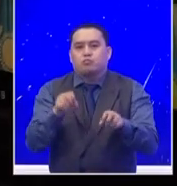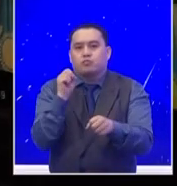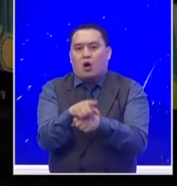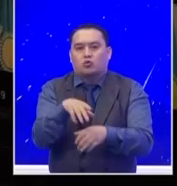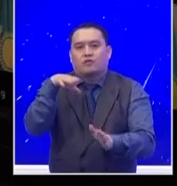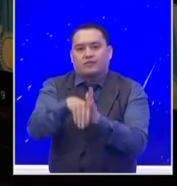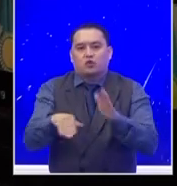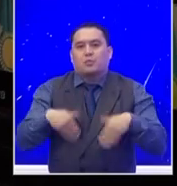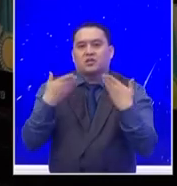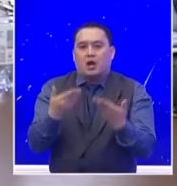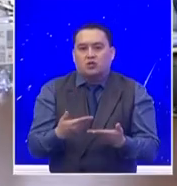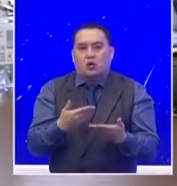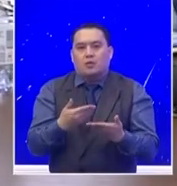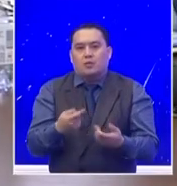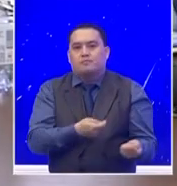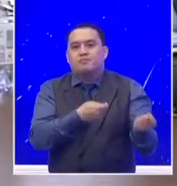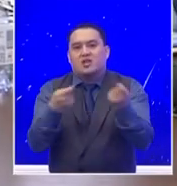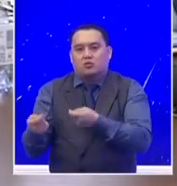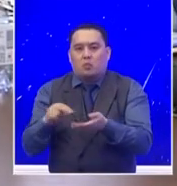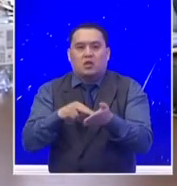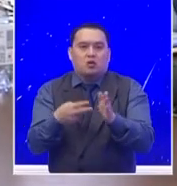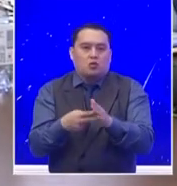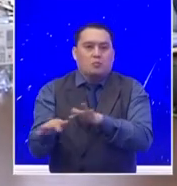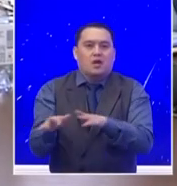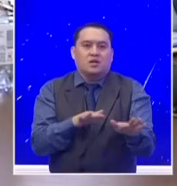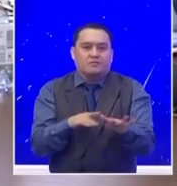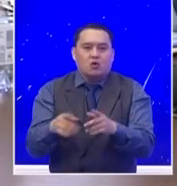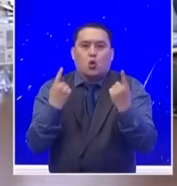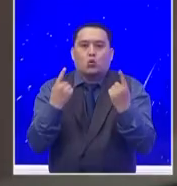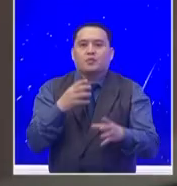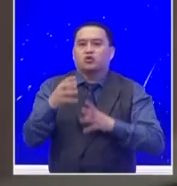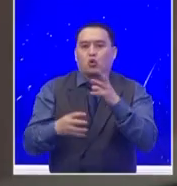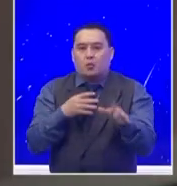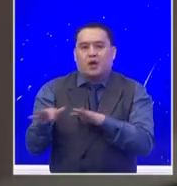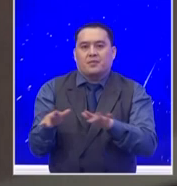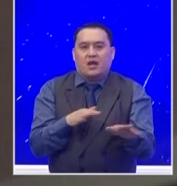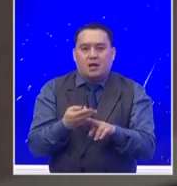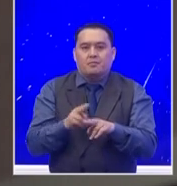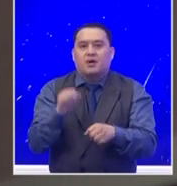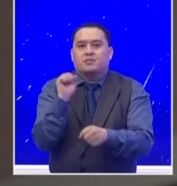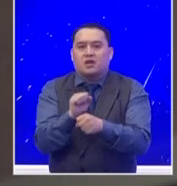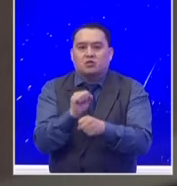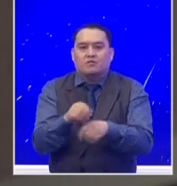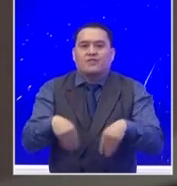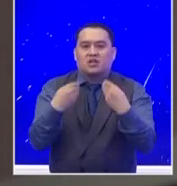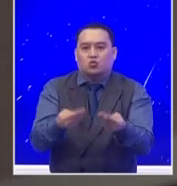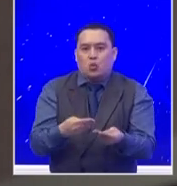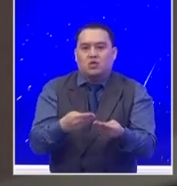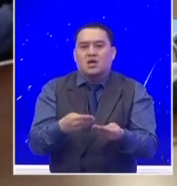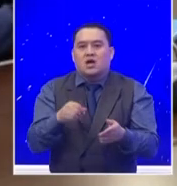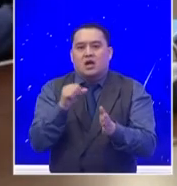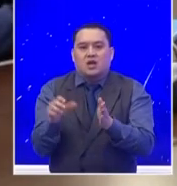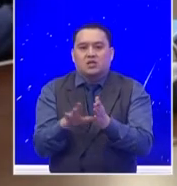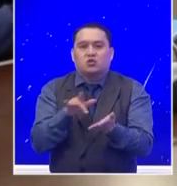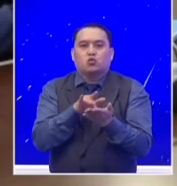поручено внести предложение по переносу ранее запланированных в стране крупных международных мероприятий, приостановить выдачу